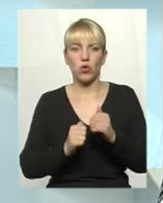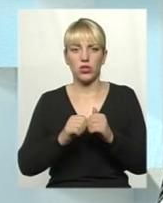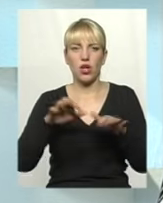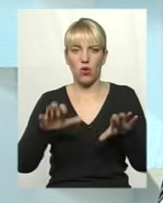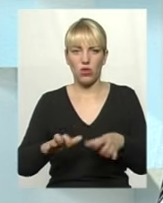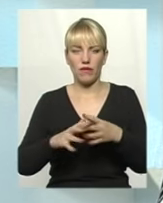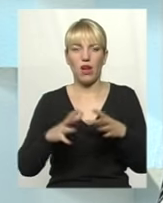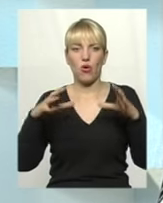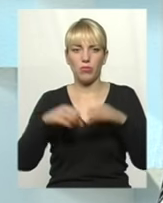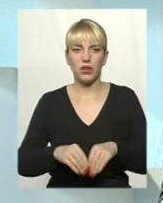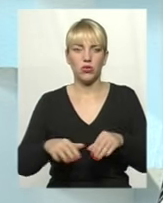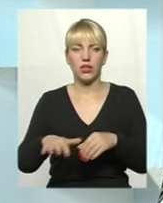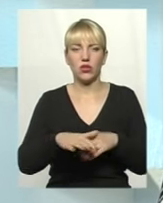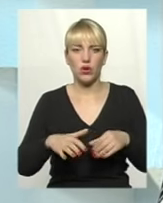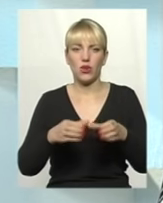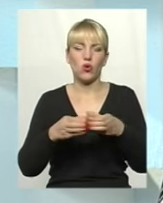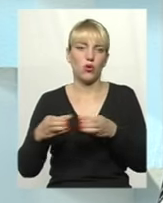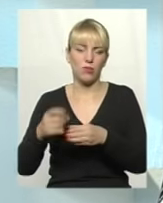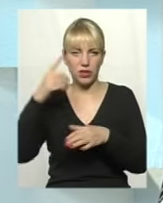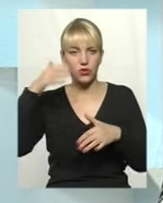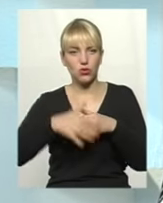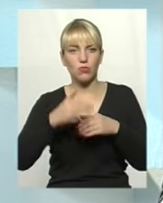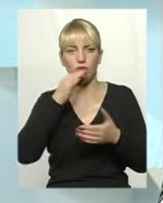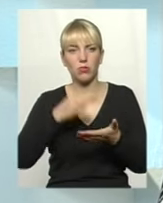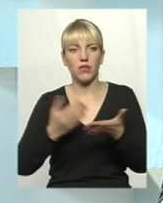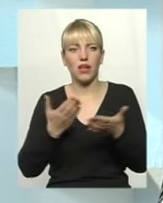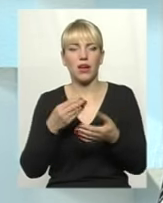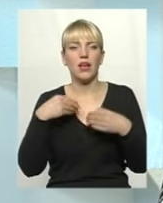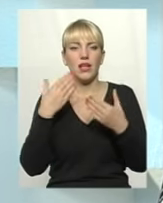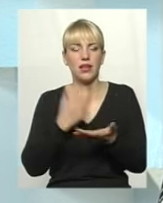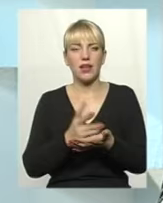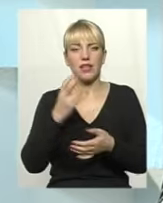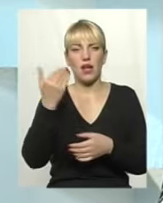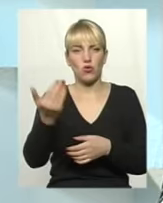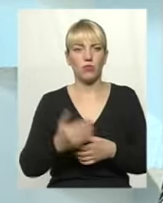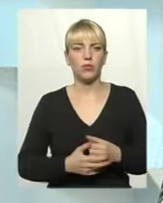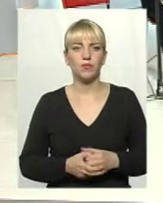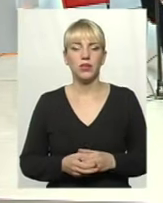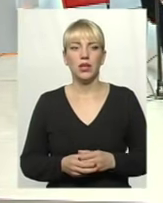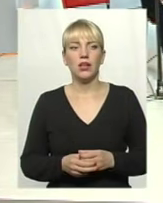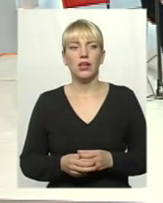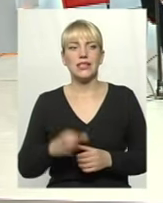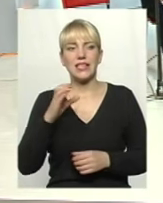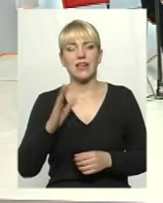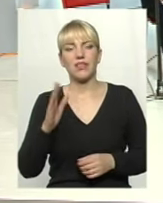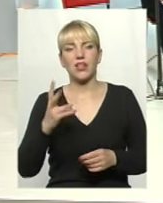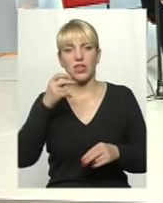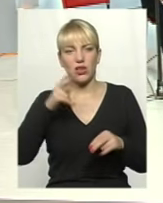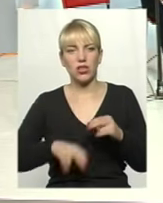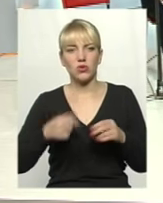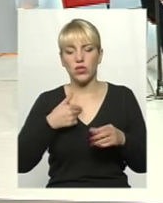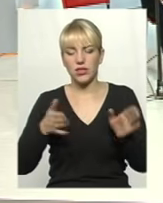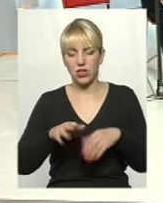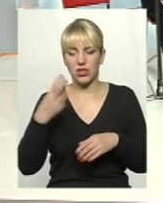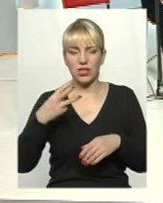голова об'єднаної територіальної громади розуміє відповідальність, яка лежить на ньому. Сергій Віталійович, на сам кінець нас залишає